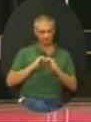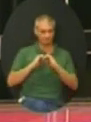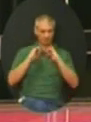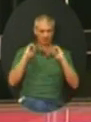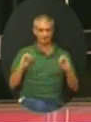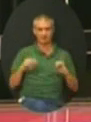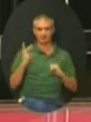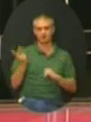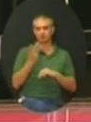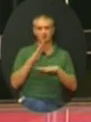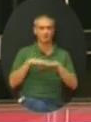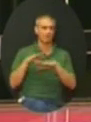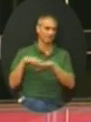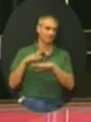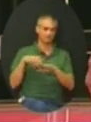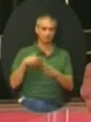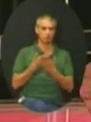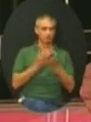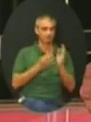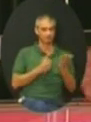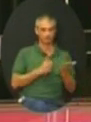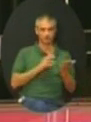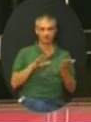הפרדת שני הדברים האלה, את היועץ המשפטי,